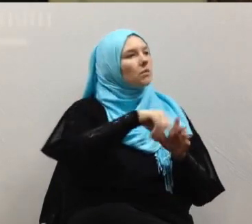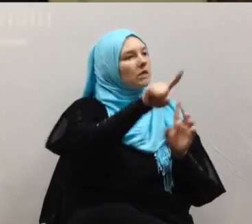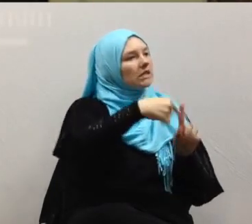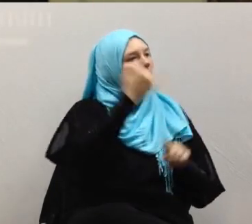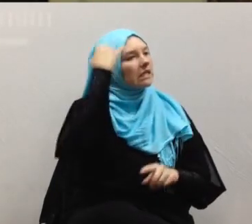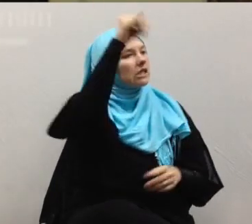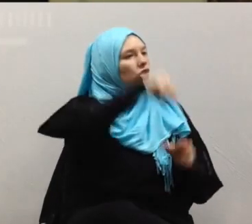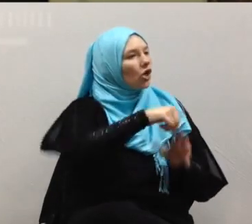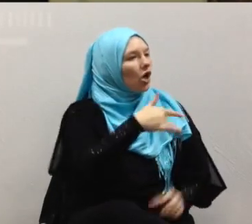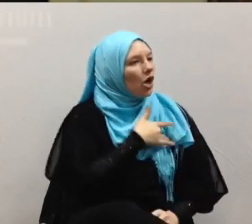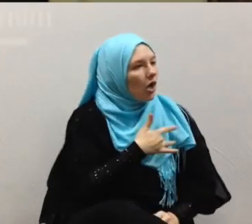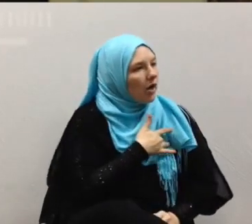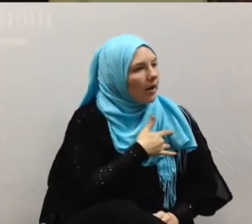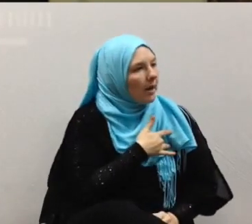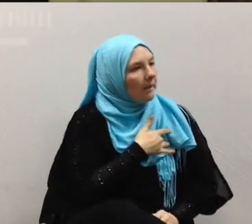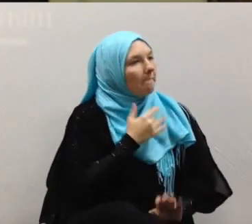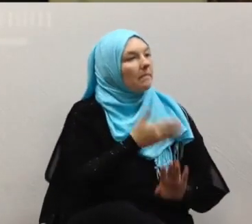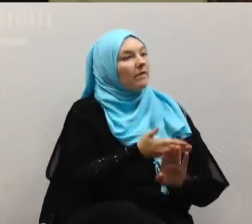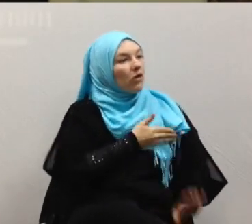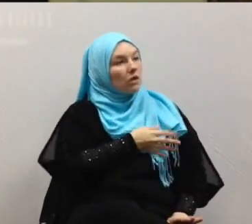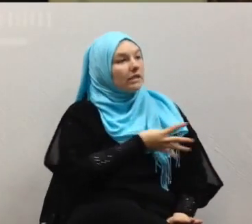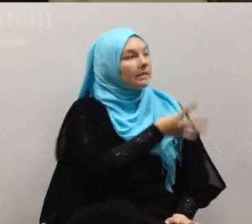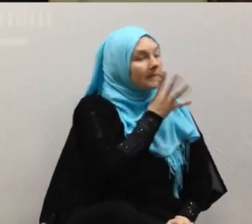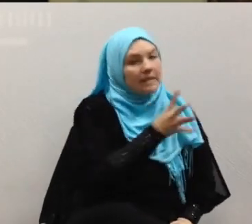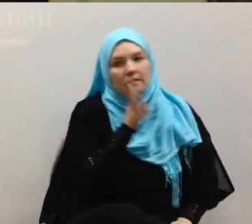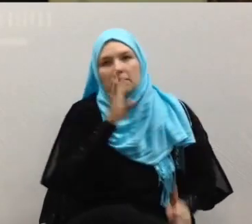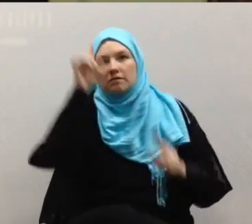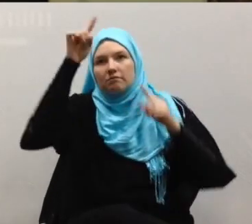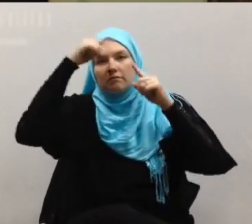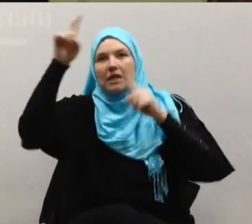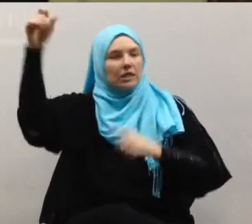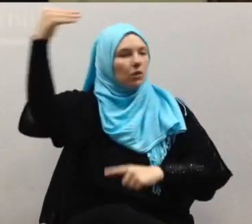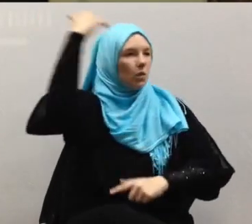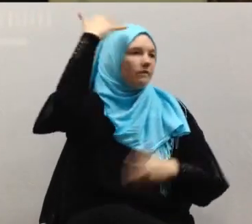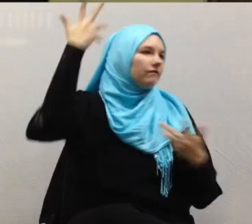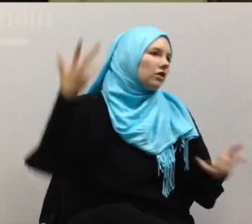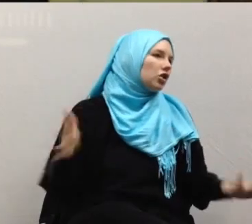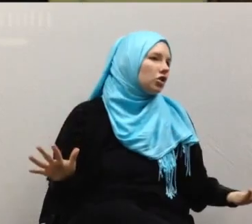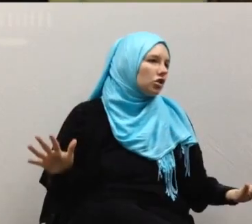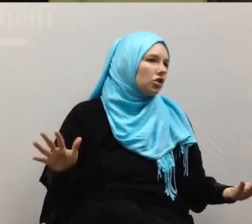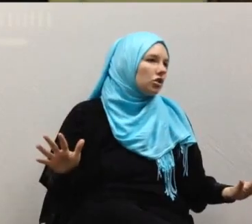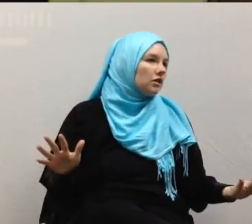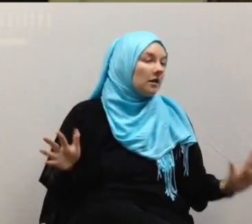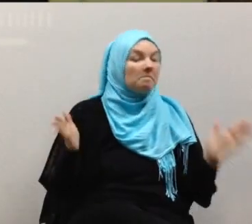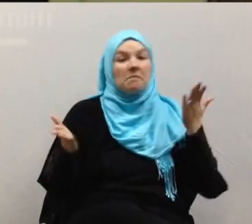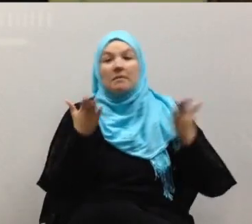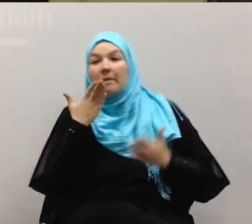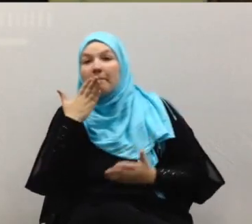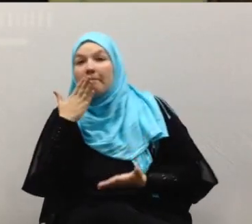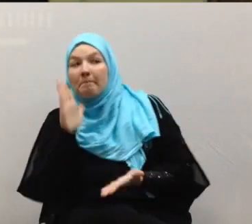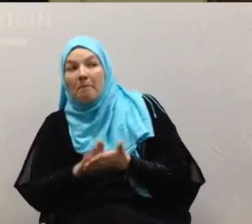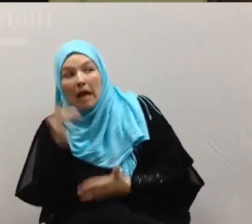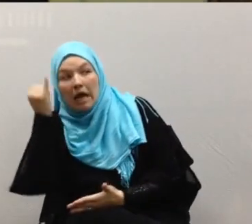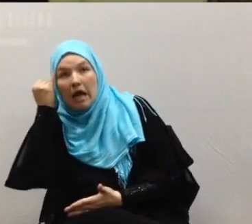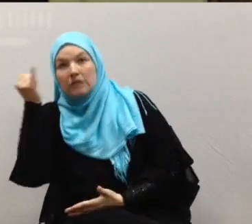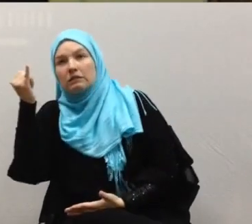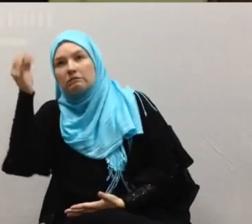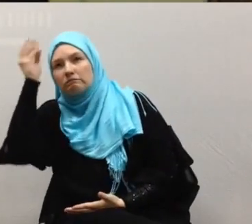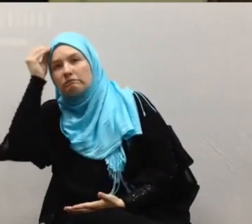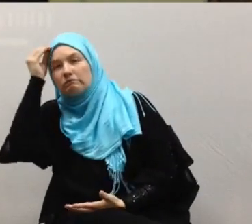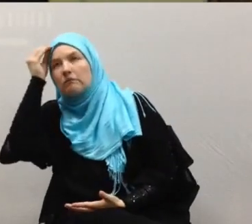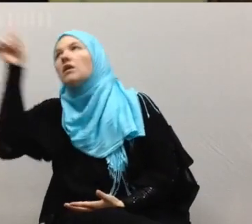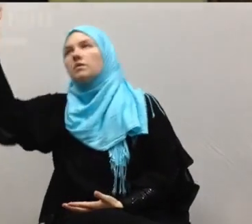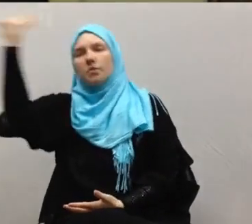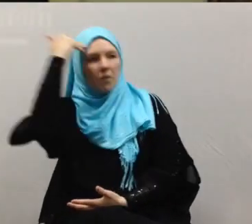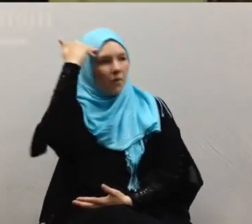formalize it, he knows. وَاللَّهُ عَلِيمٌ بِذَاتِ الصُّدُورِ when a hypocrite comes and